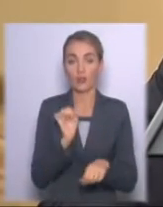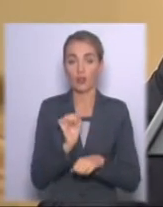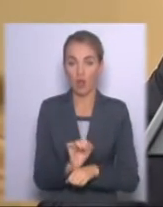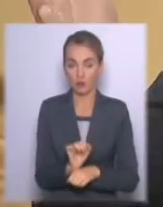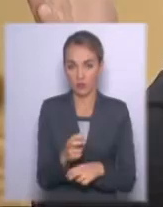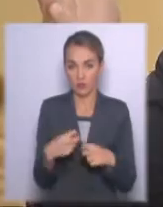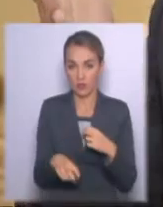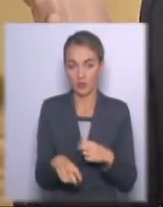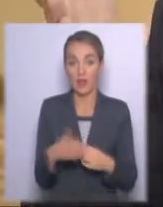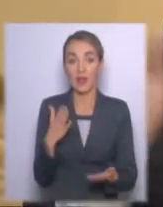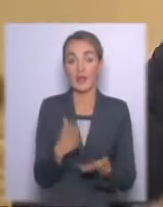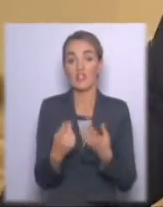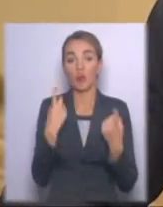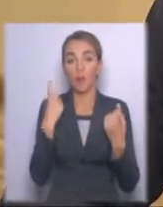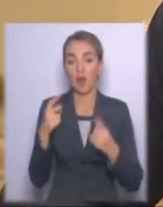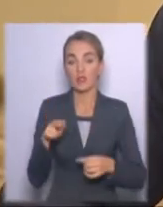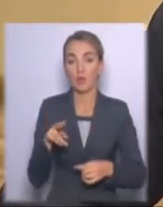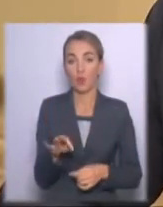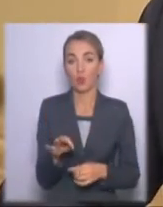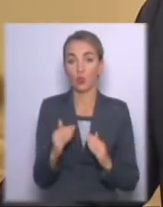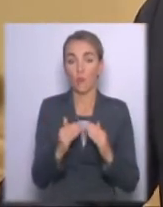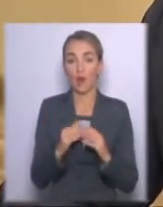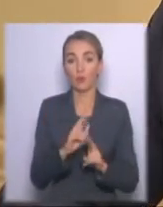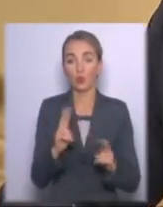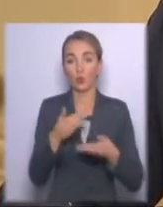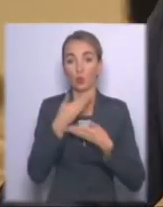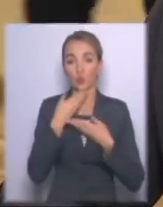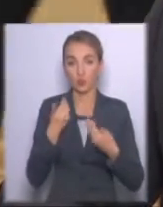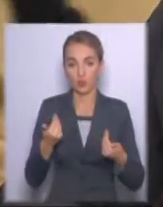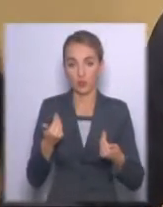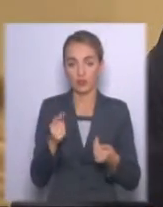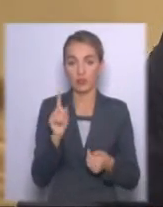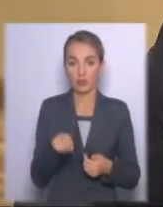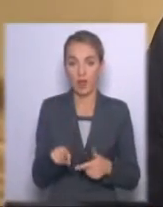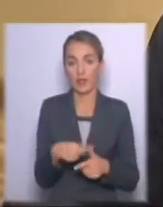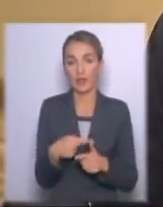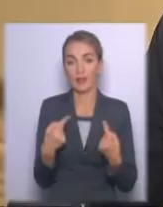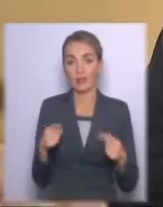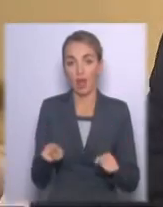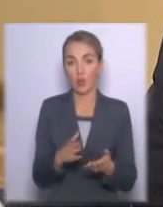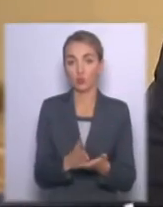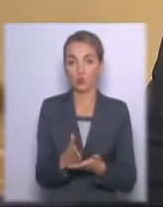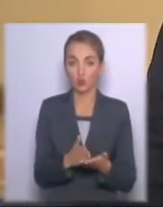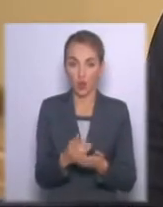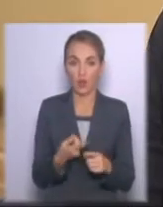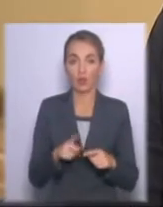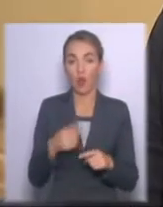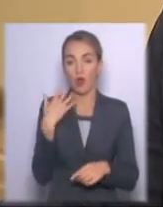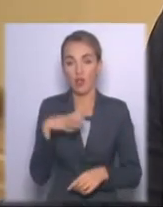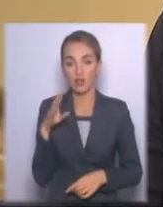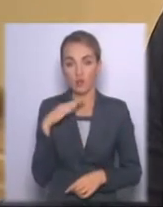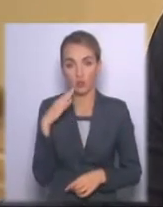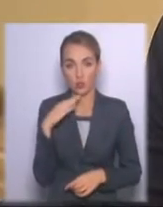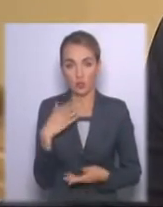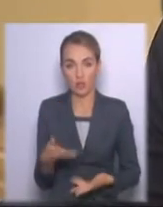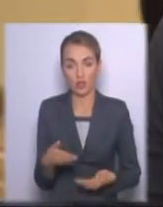останавливаются за неделю. Есть информация по домам, в которых отсутствует та или иная услуга. Это горячее